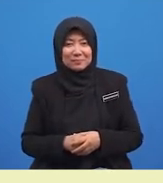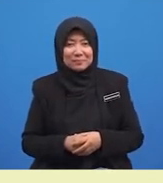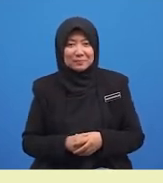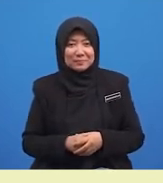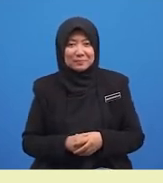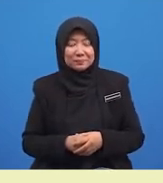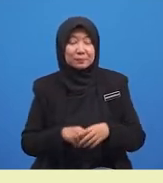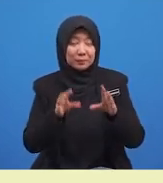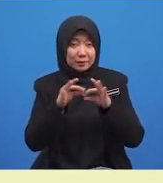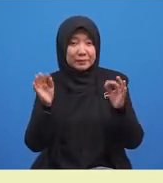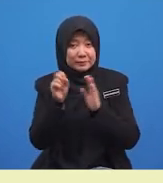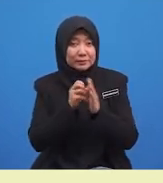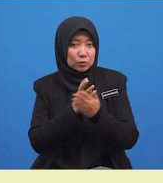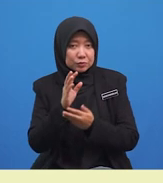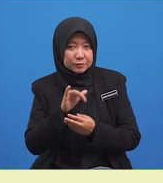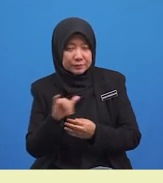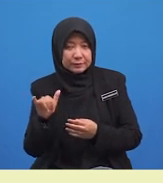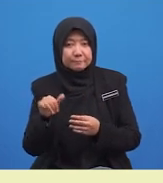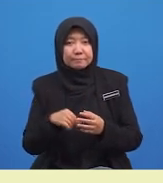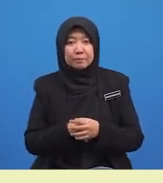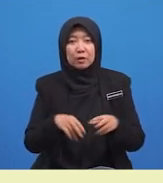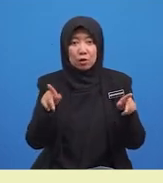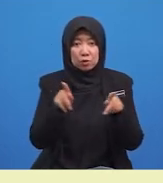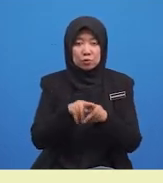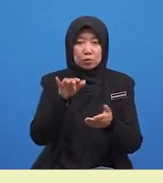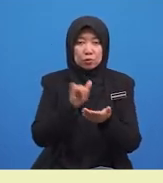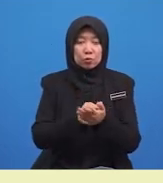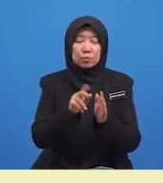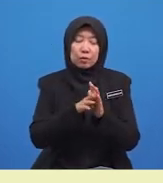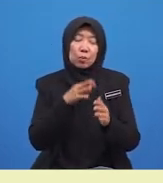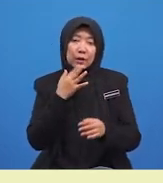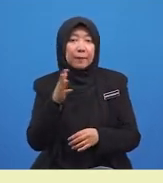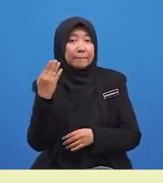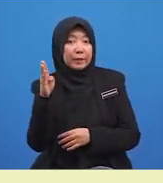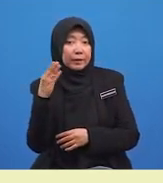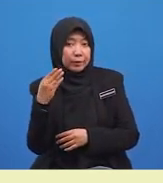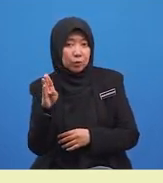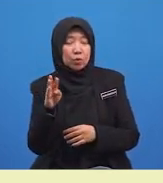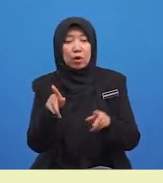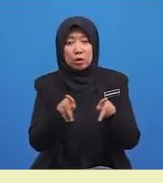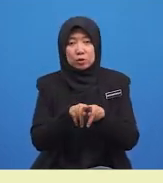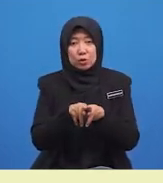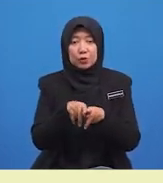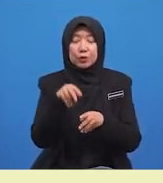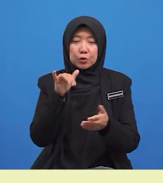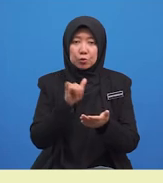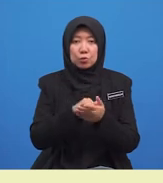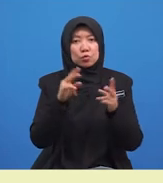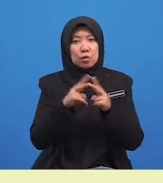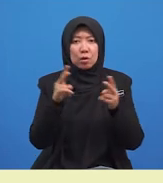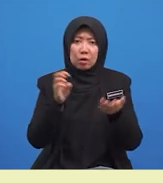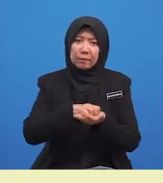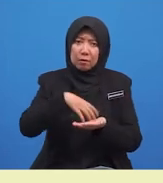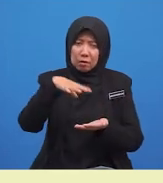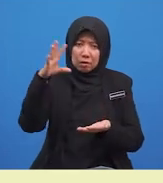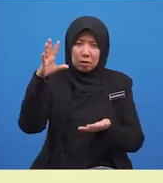Ayat seterusnya ialah Kasut itu berwarna biru. Kasut itu sangat mahal.